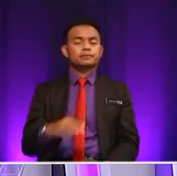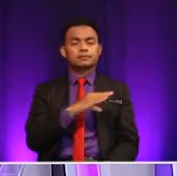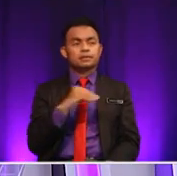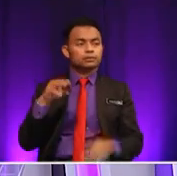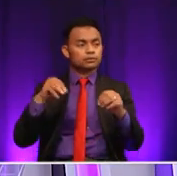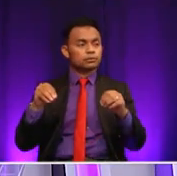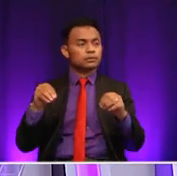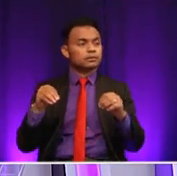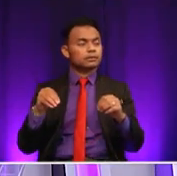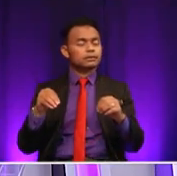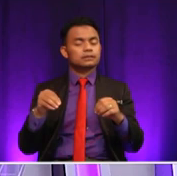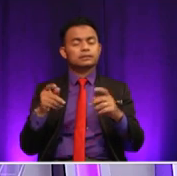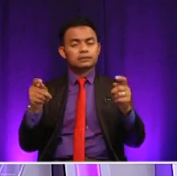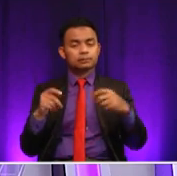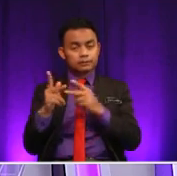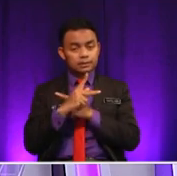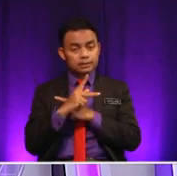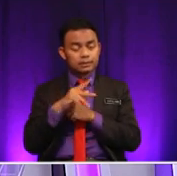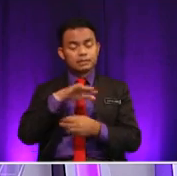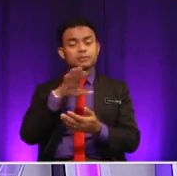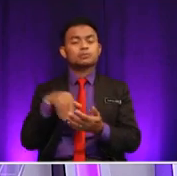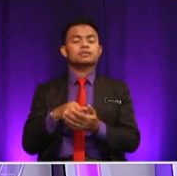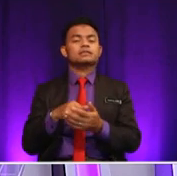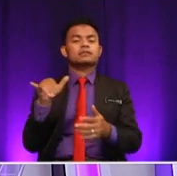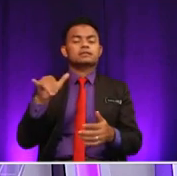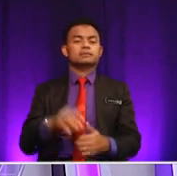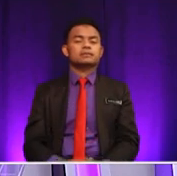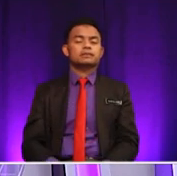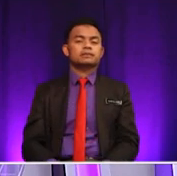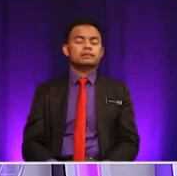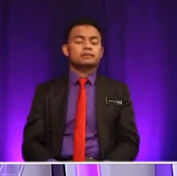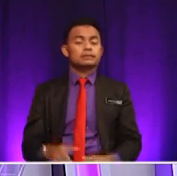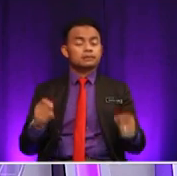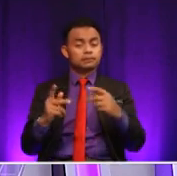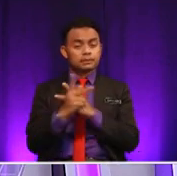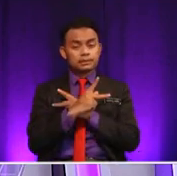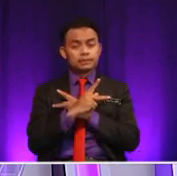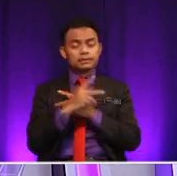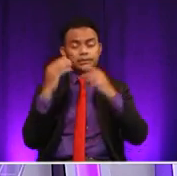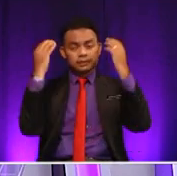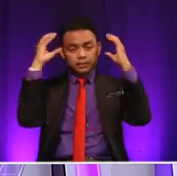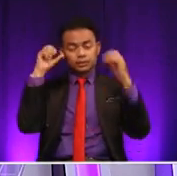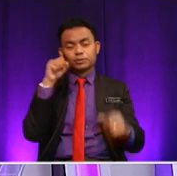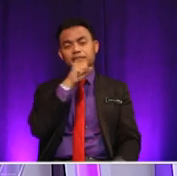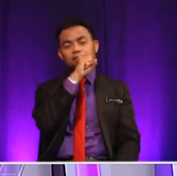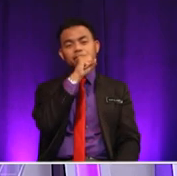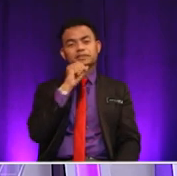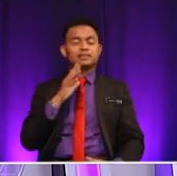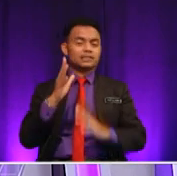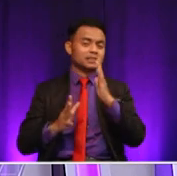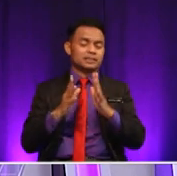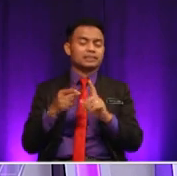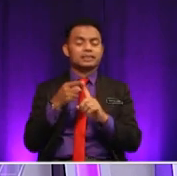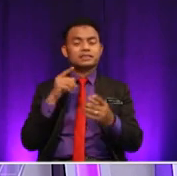murid-murid dia kalian Terima kasih karena bersama-sama dengan kami Terima kasih juga hari ini kami dibantu oleh juru basah Cikgu Saiful Amri dari